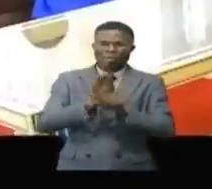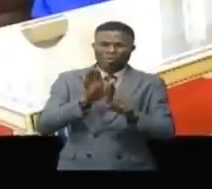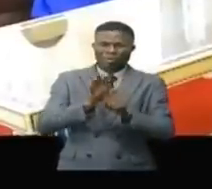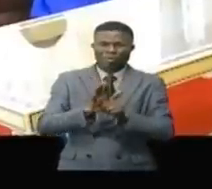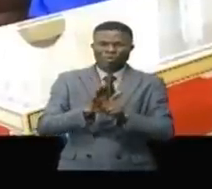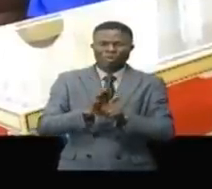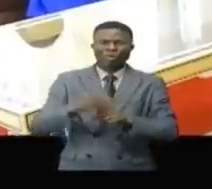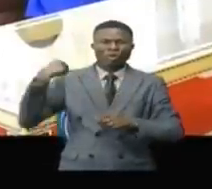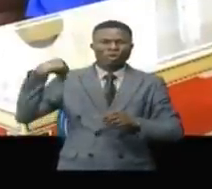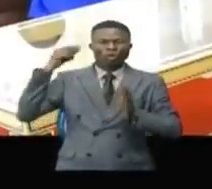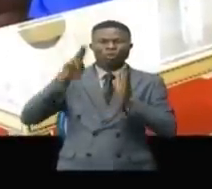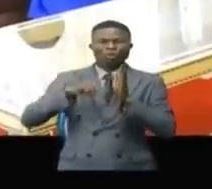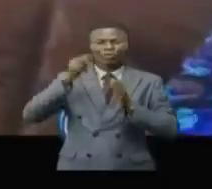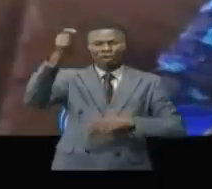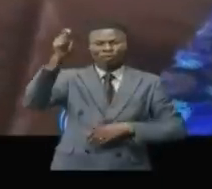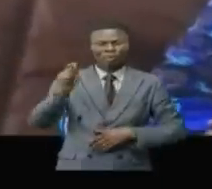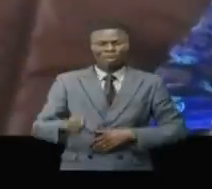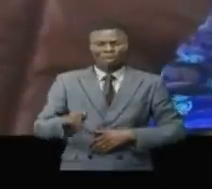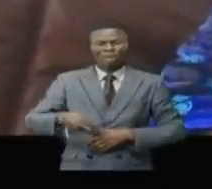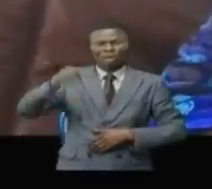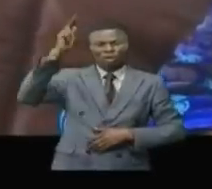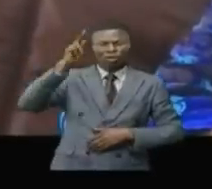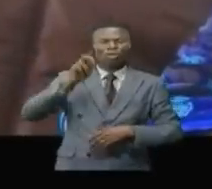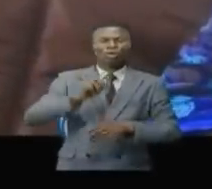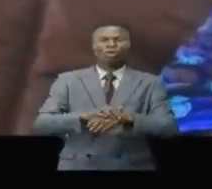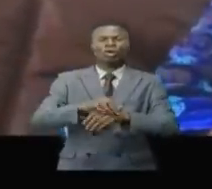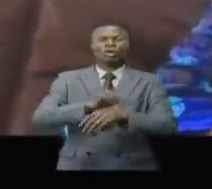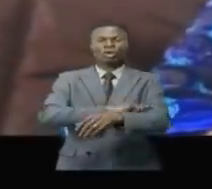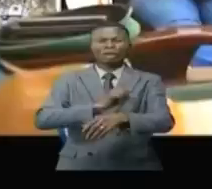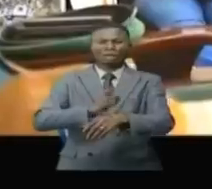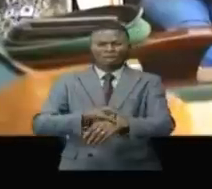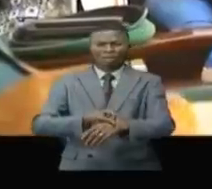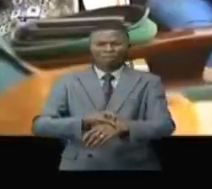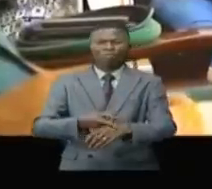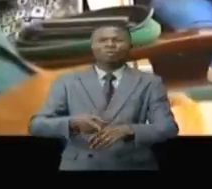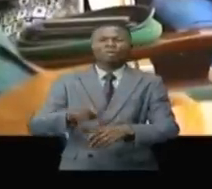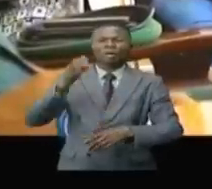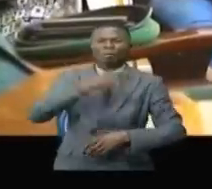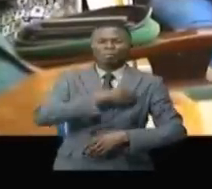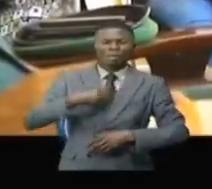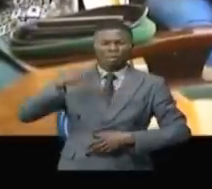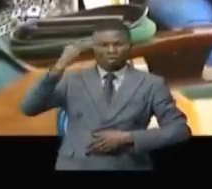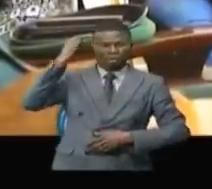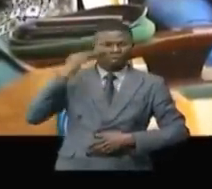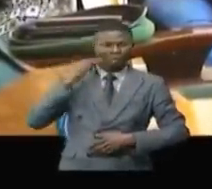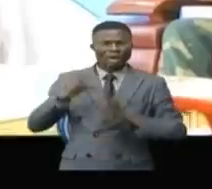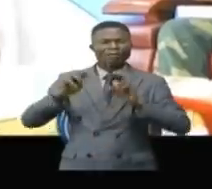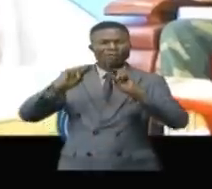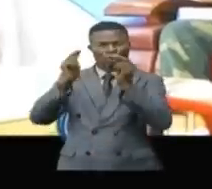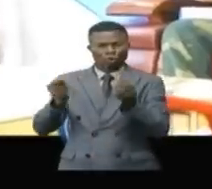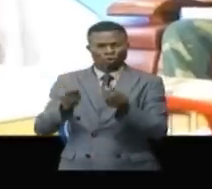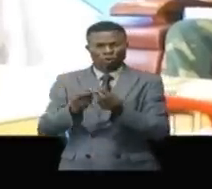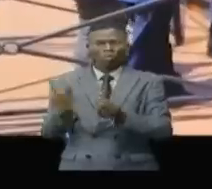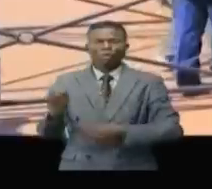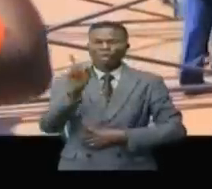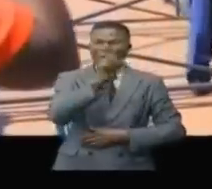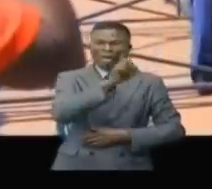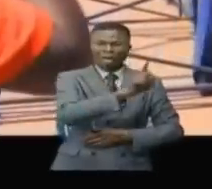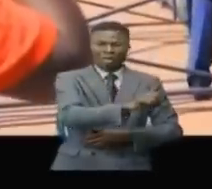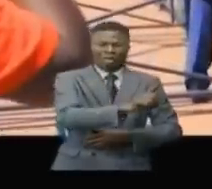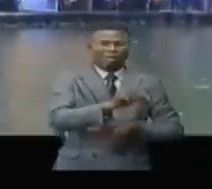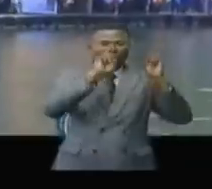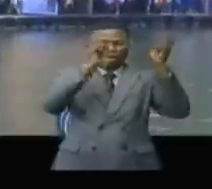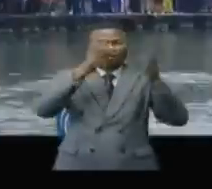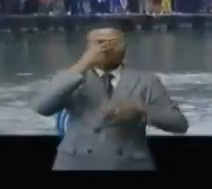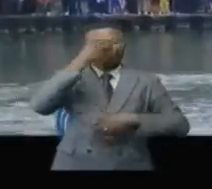le gouverneur militaire du Nord Kivu, la délégation de la patronne de l'emploi en RDC, Claudine Doussy Mwakembe, s'est rendue à